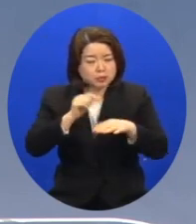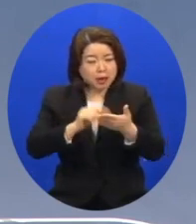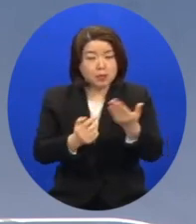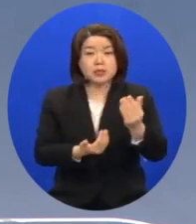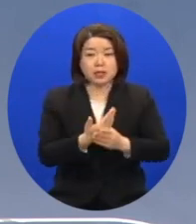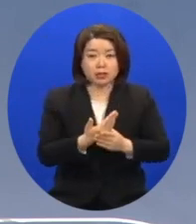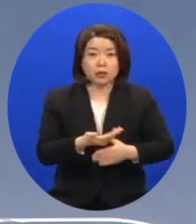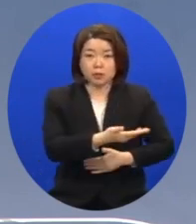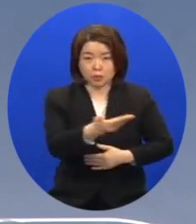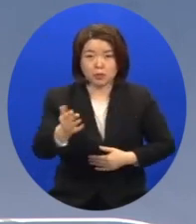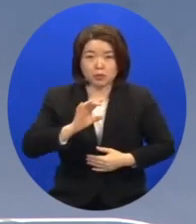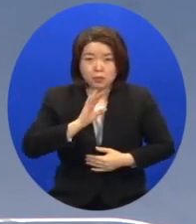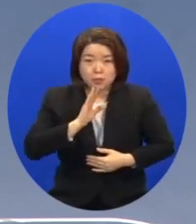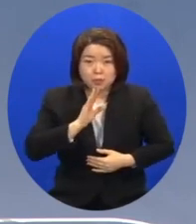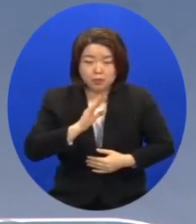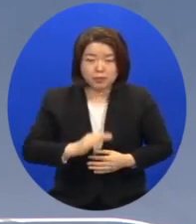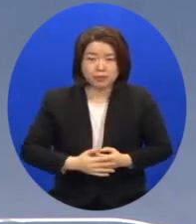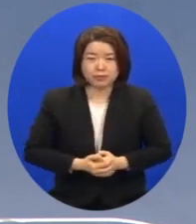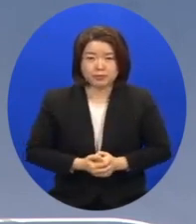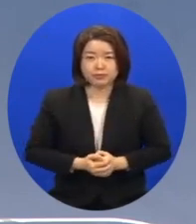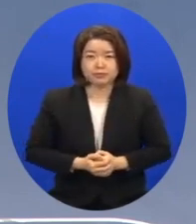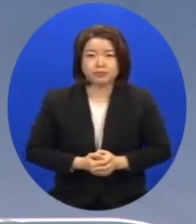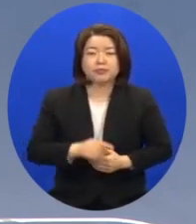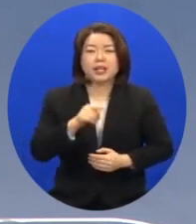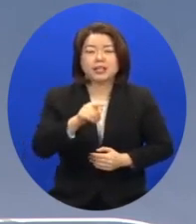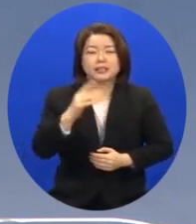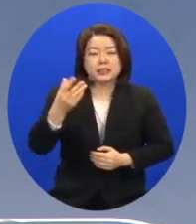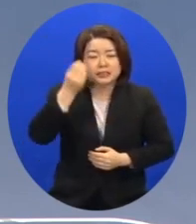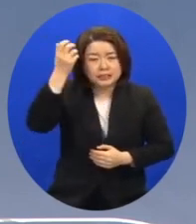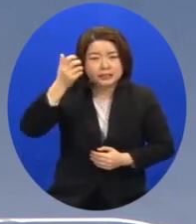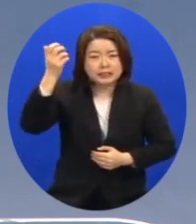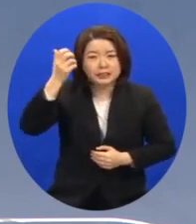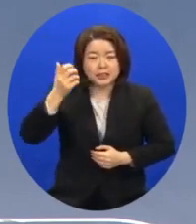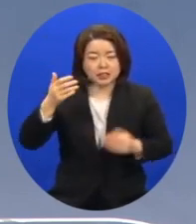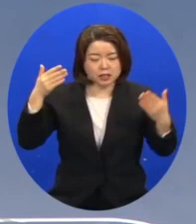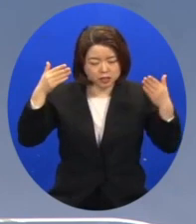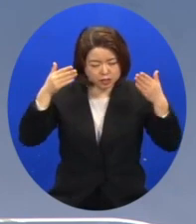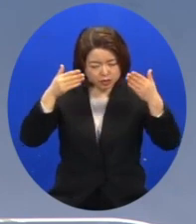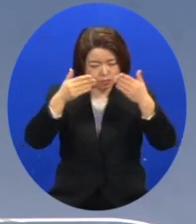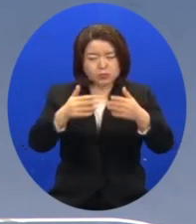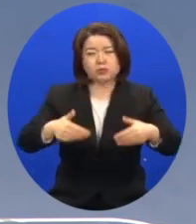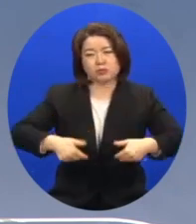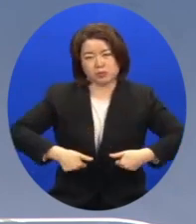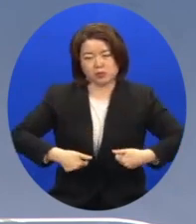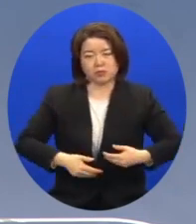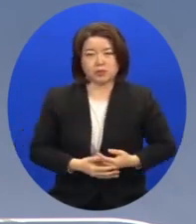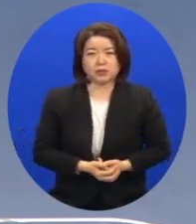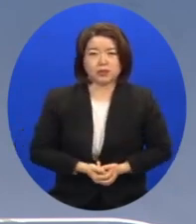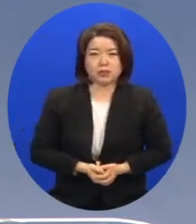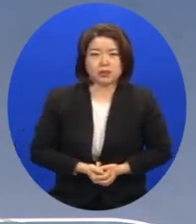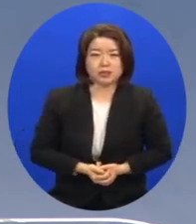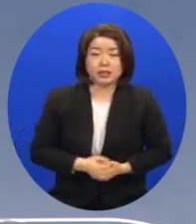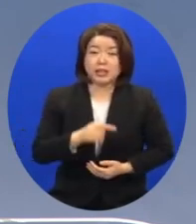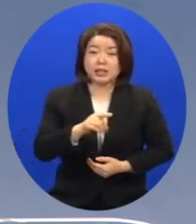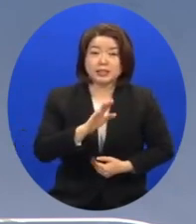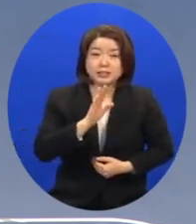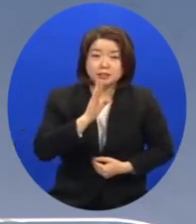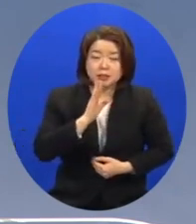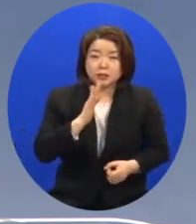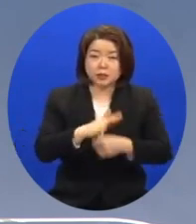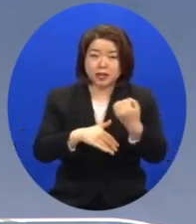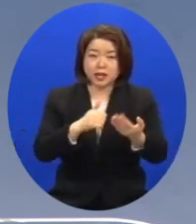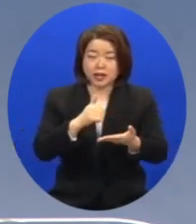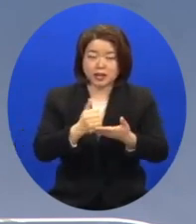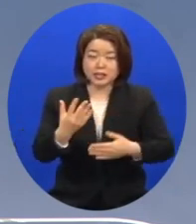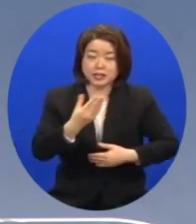있잖아요 그걸 성령님을 주목하여 야 되요 이것이 바로 하나님의